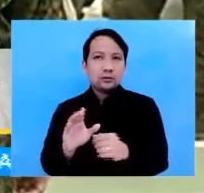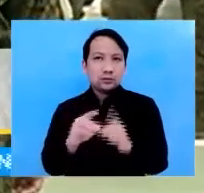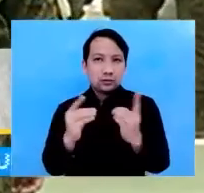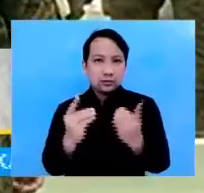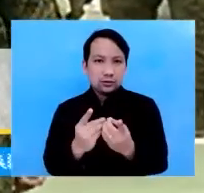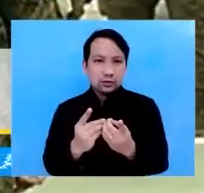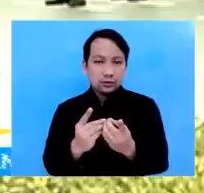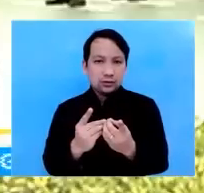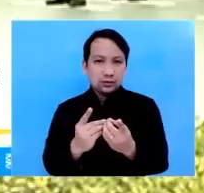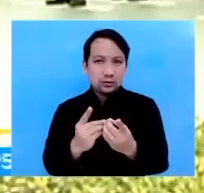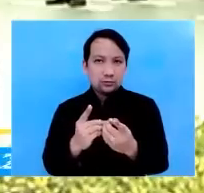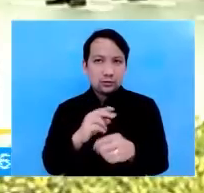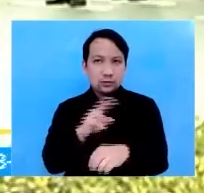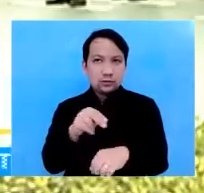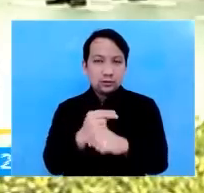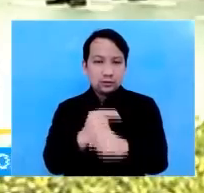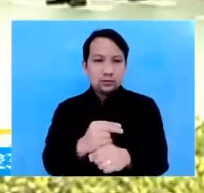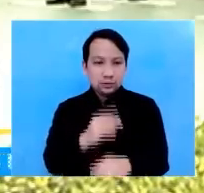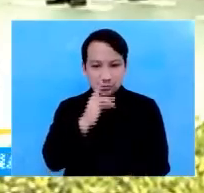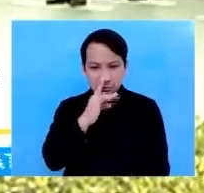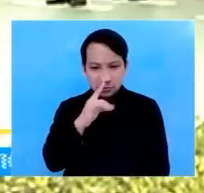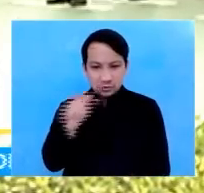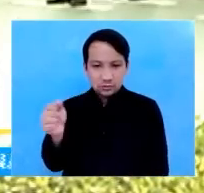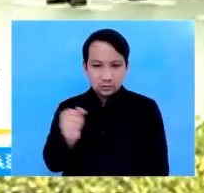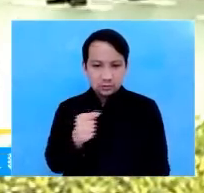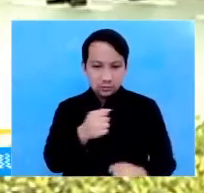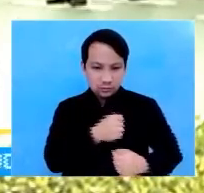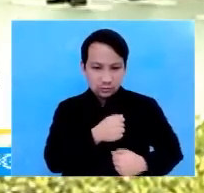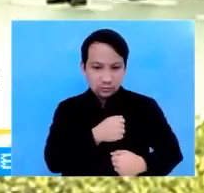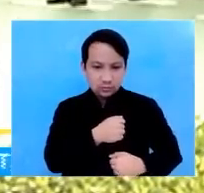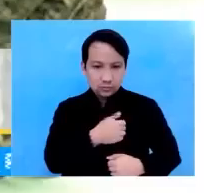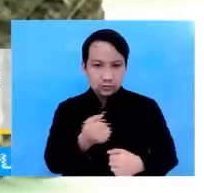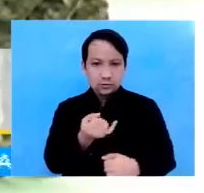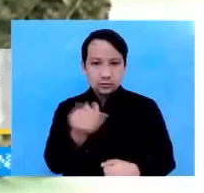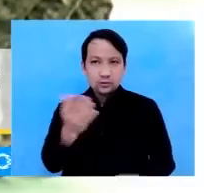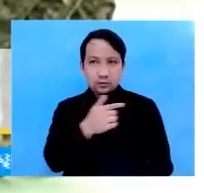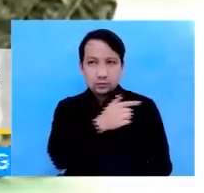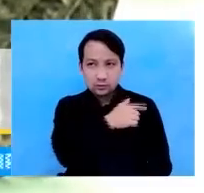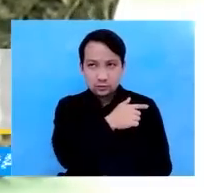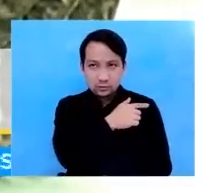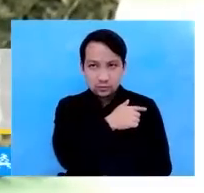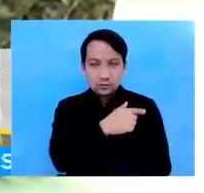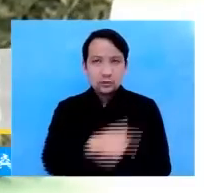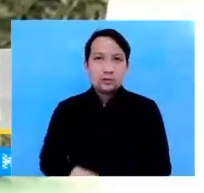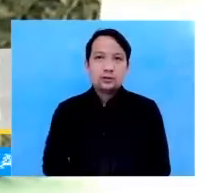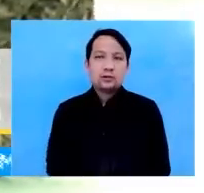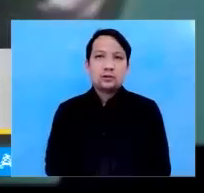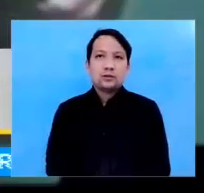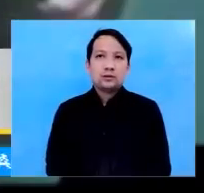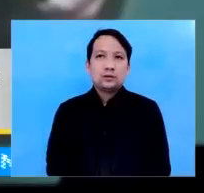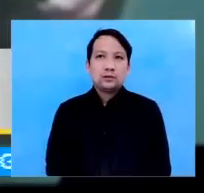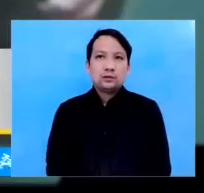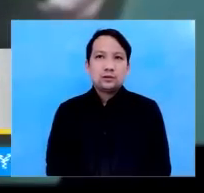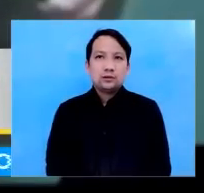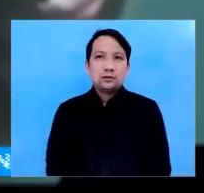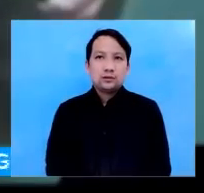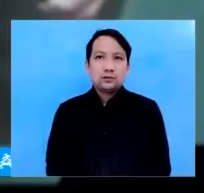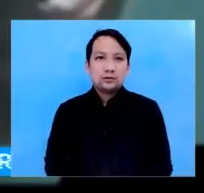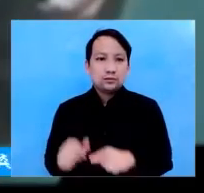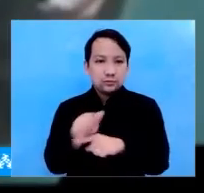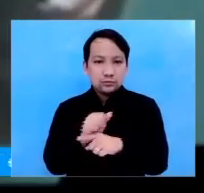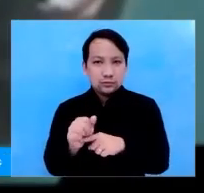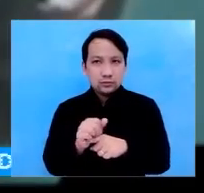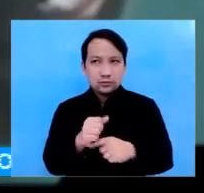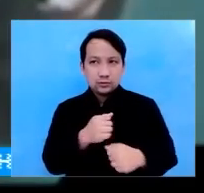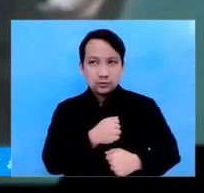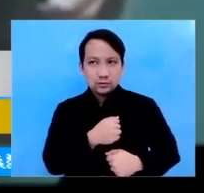mga boy o kasambahay ang mga sundalo ng ilang general. Git pa ng Senador. Ang mga sundalo po, trinayin yan, nag-invest yung